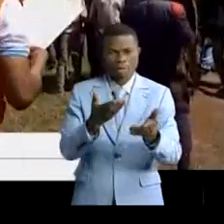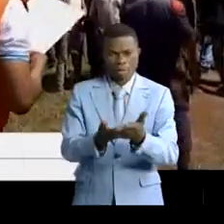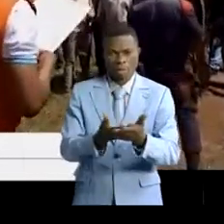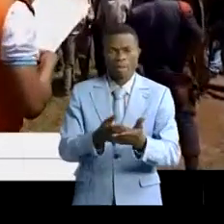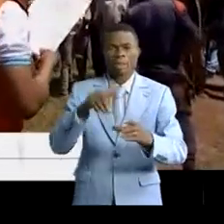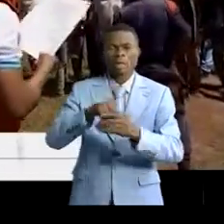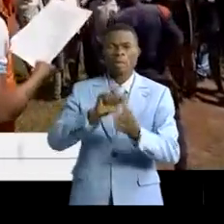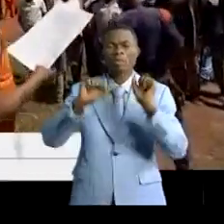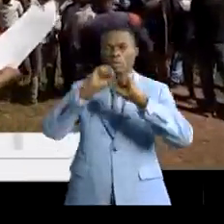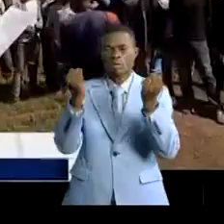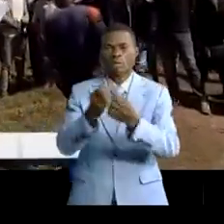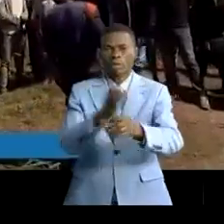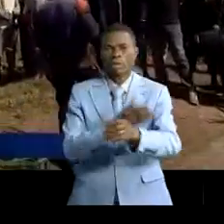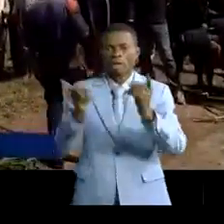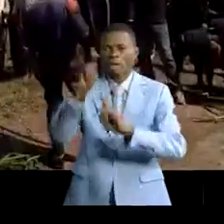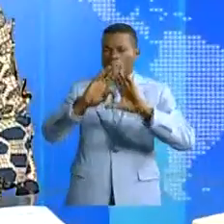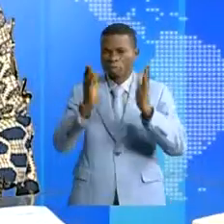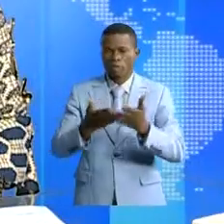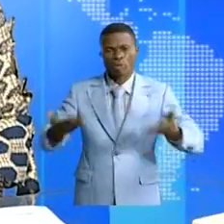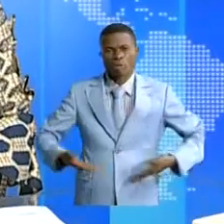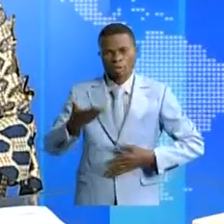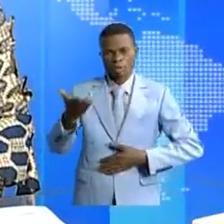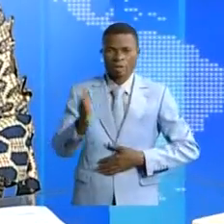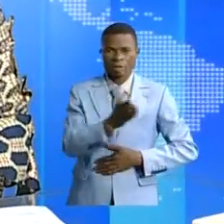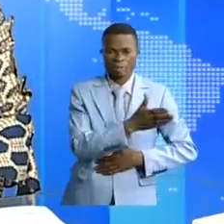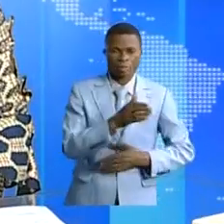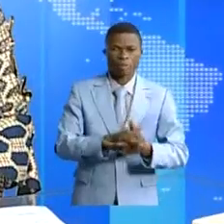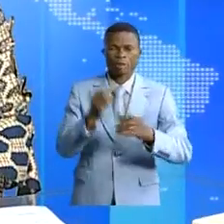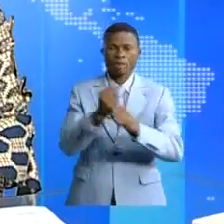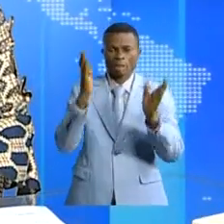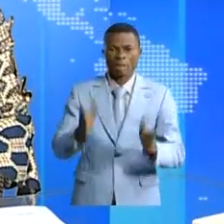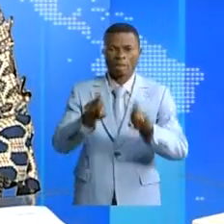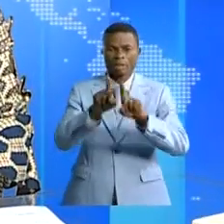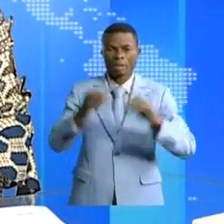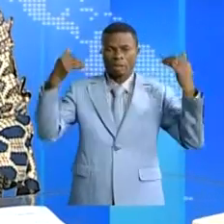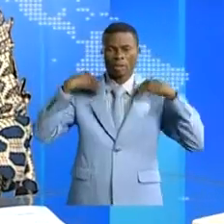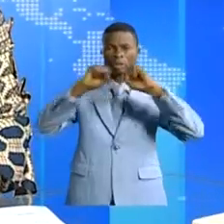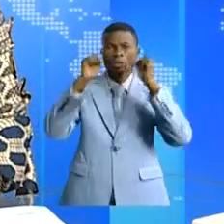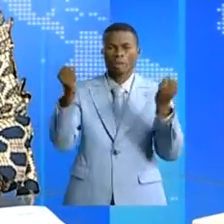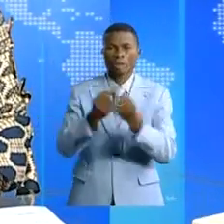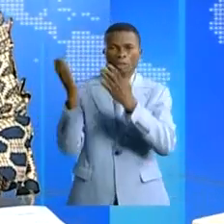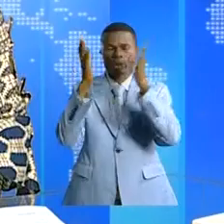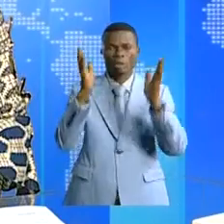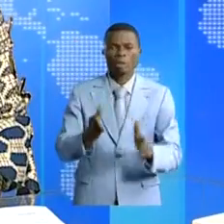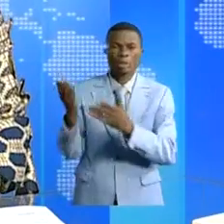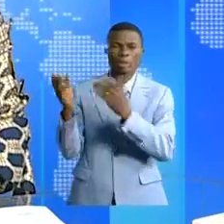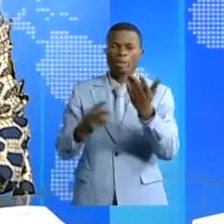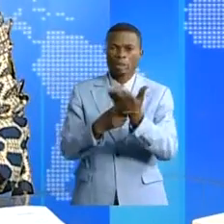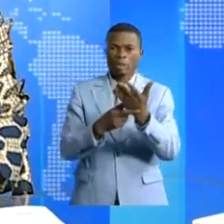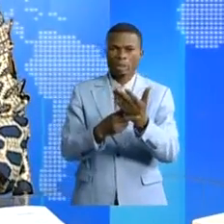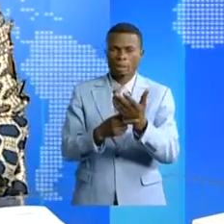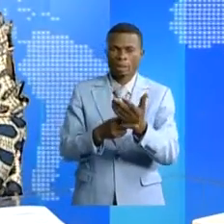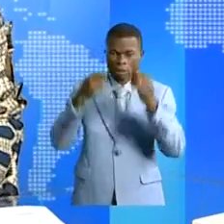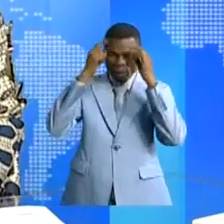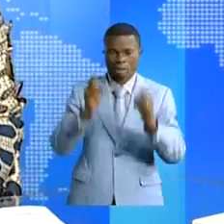les sociales, la population riveraine. Les agents et cadres de la Société commerciale des transports décident de